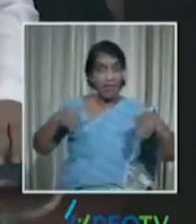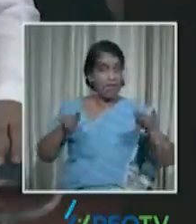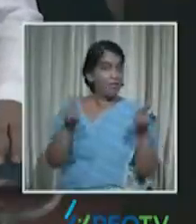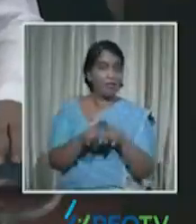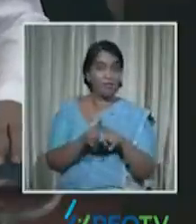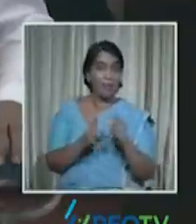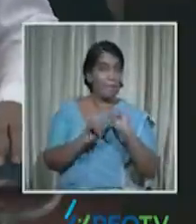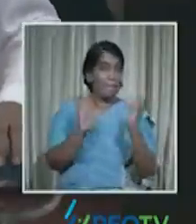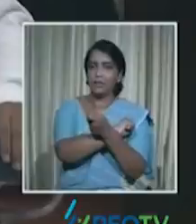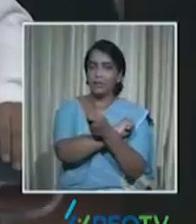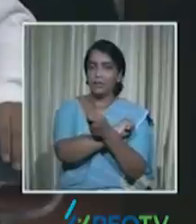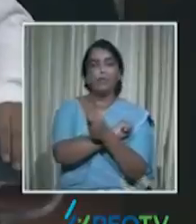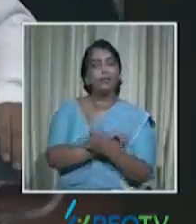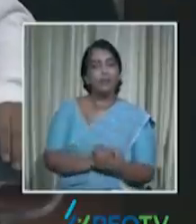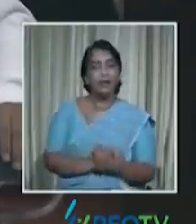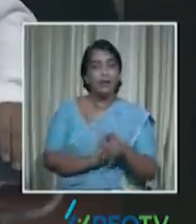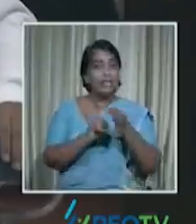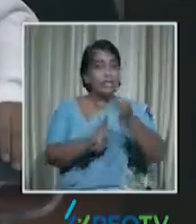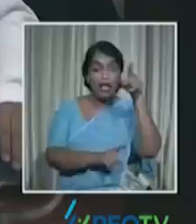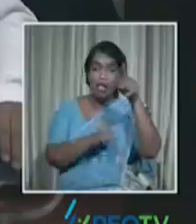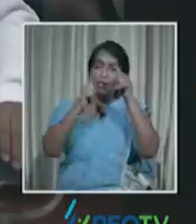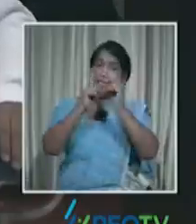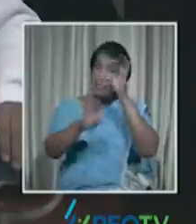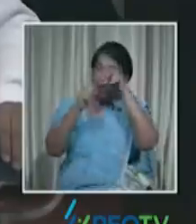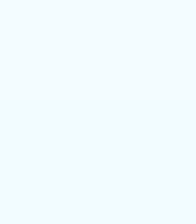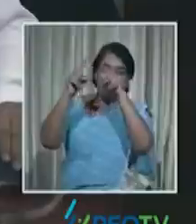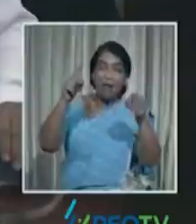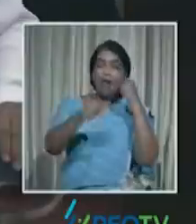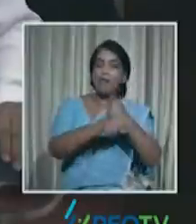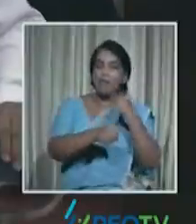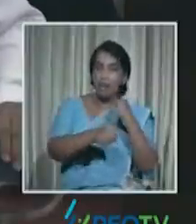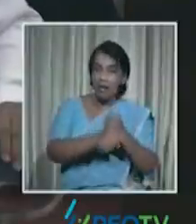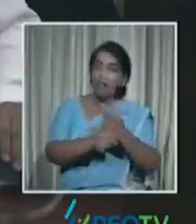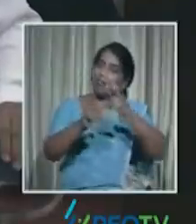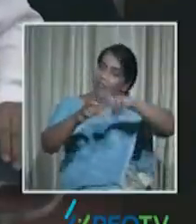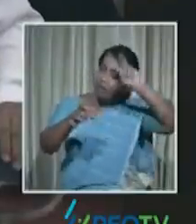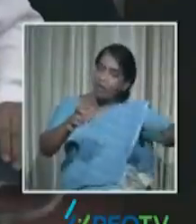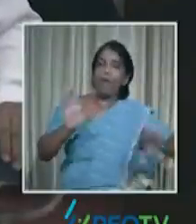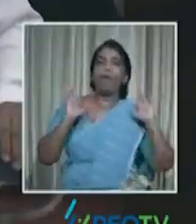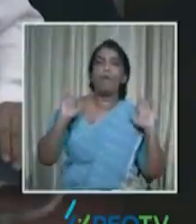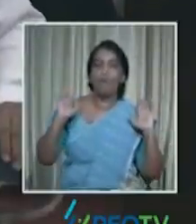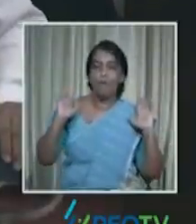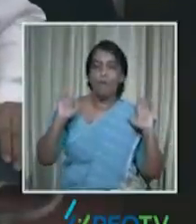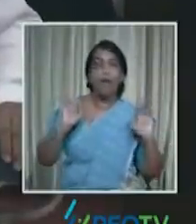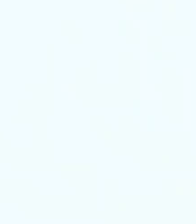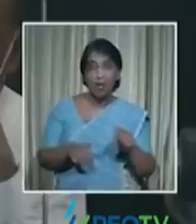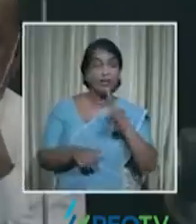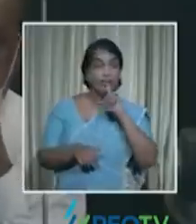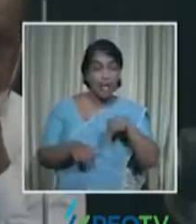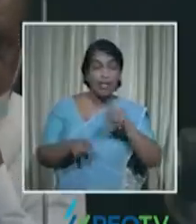විධායක අගමැතිවරයෙකුත් හරියන්නේ නැහැ. ජනාධිපතිවරයාගේ ඉඳලා මේ ආණ්ඩුව ඉල්ලාස් වෙන්න ඕන. ඒකයි ඇත්ත